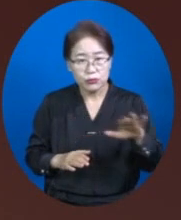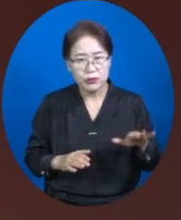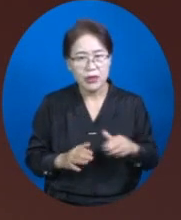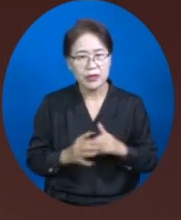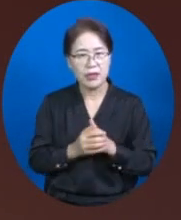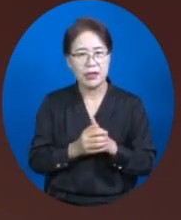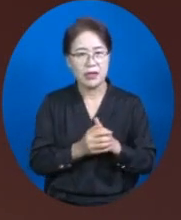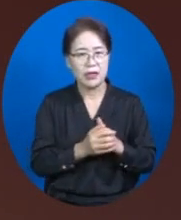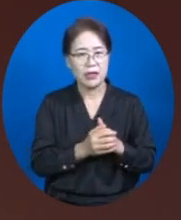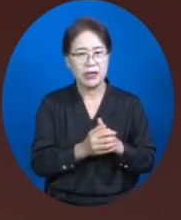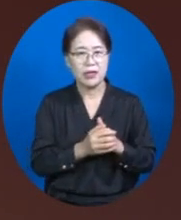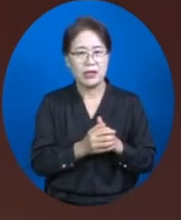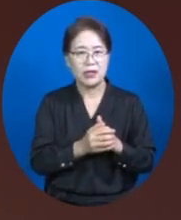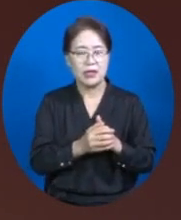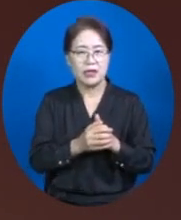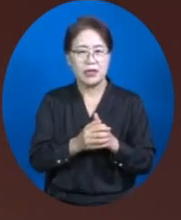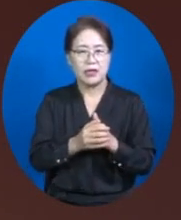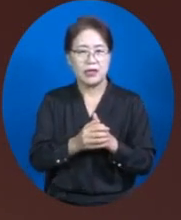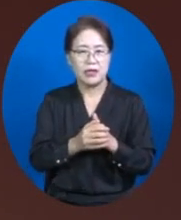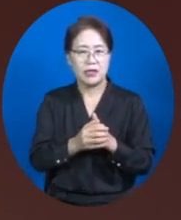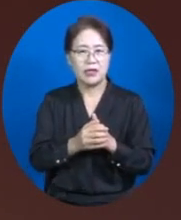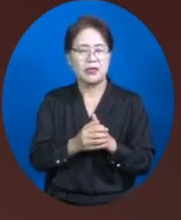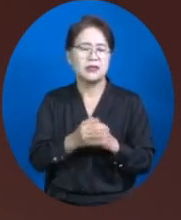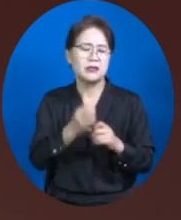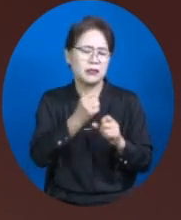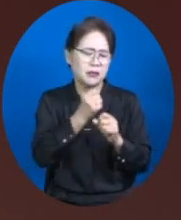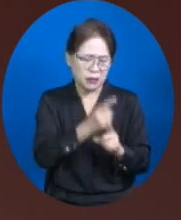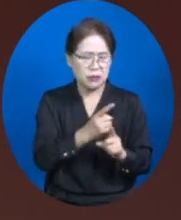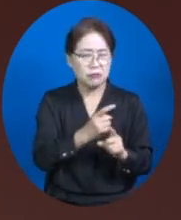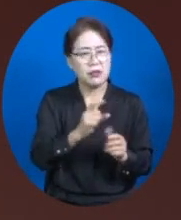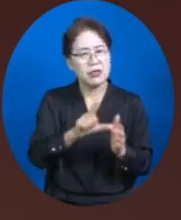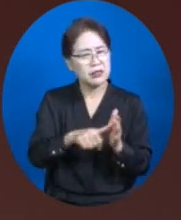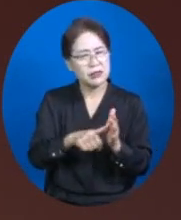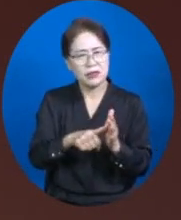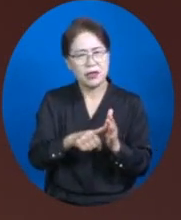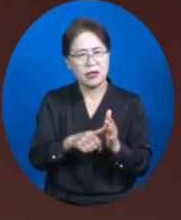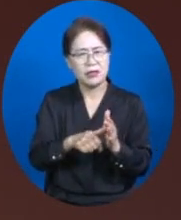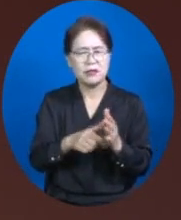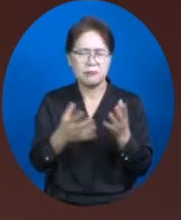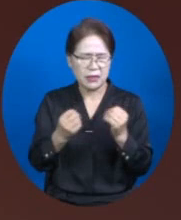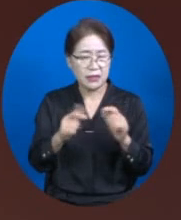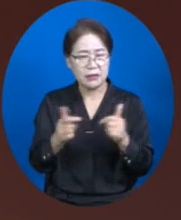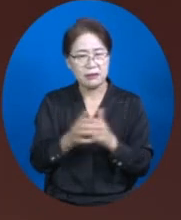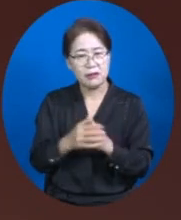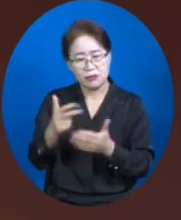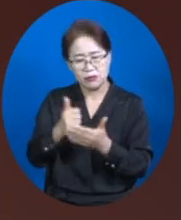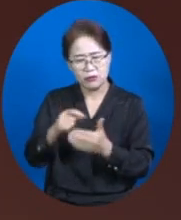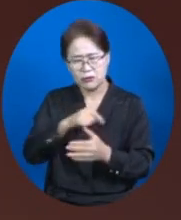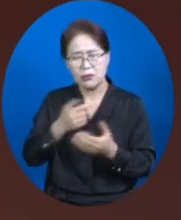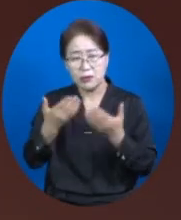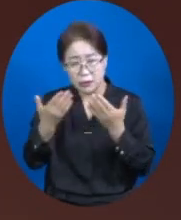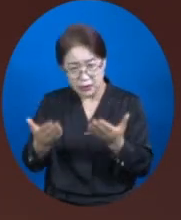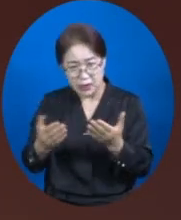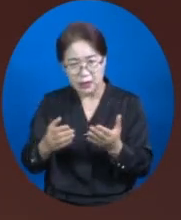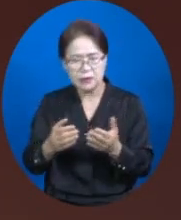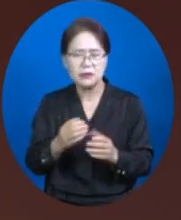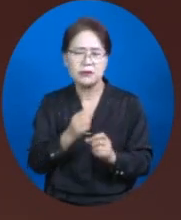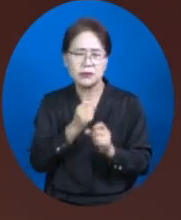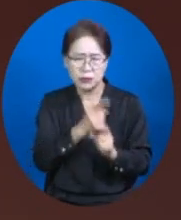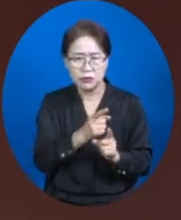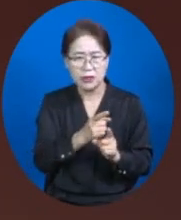카이로스의 삶을 살 수 있는 기회가 마냥 주어지는게 아닙니다 주를 위해서 내가 헌신하고 봉사할 수 있는